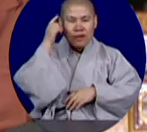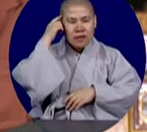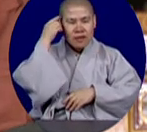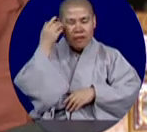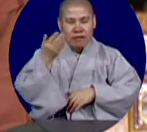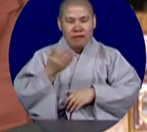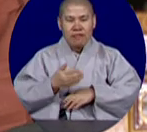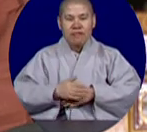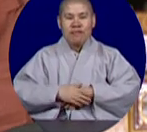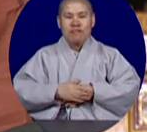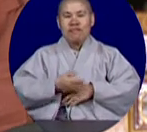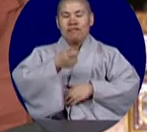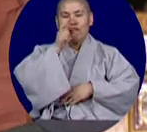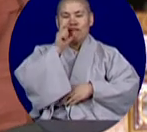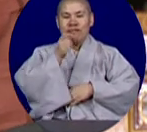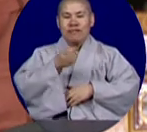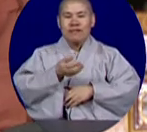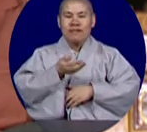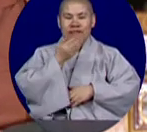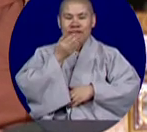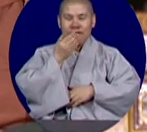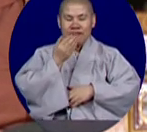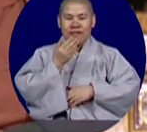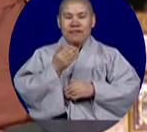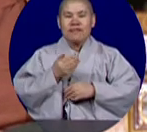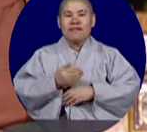물 좀 한 잔 마시고요.